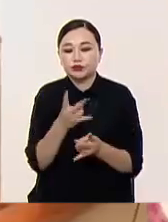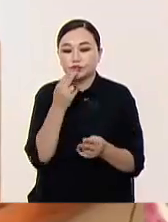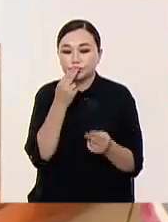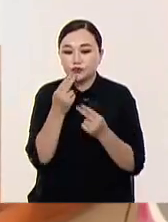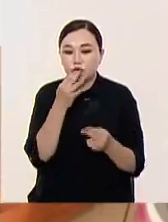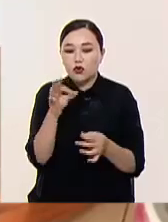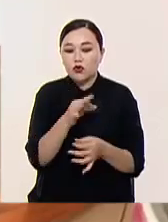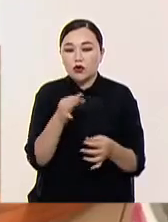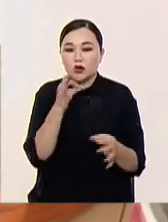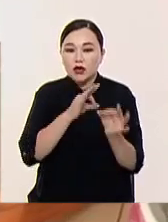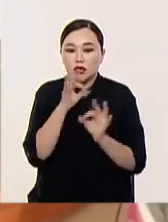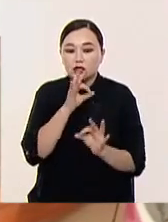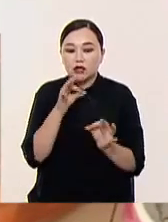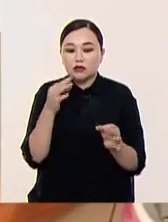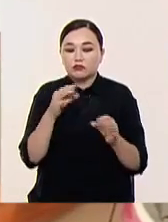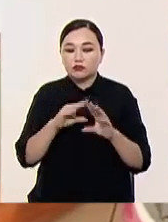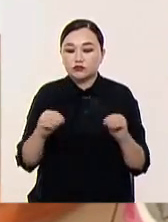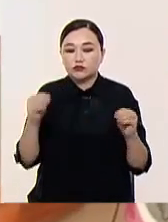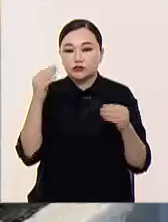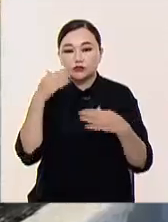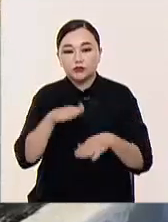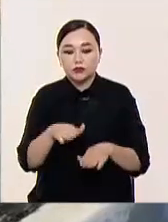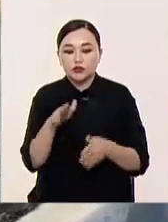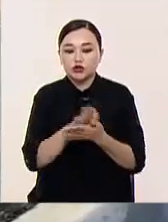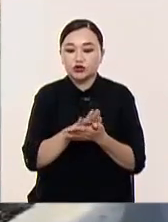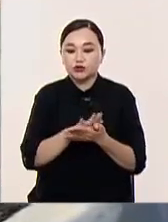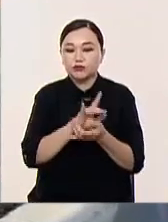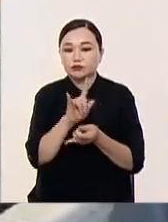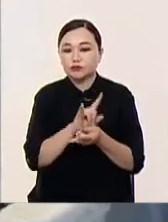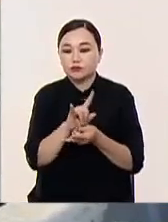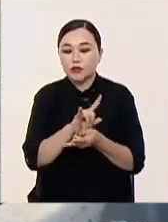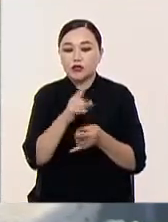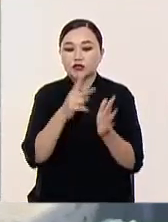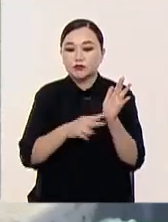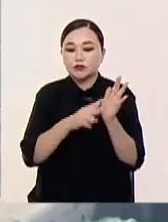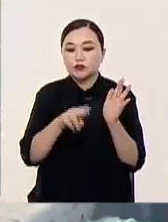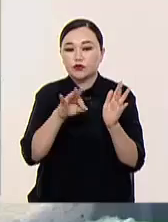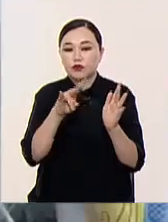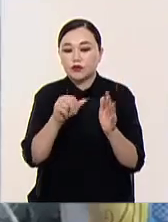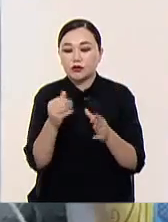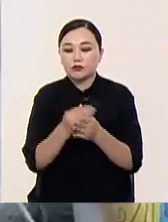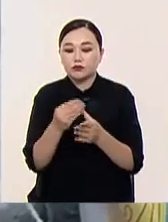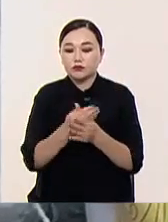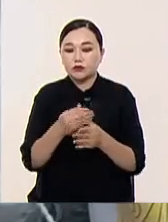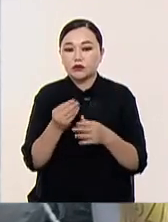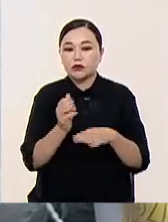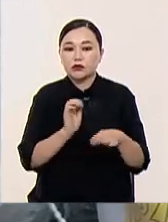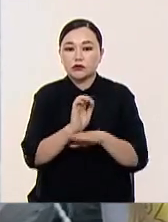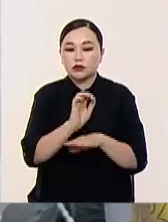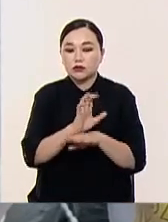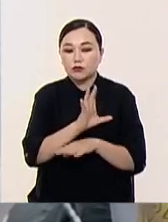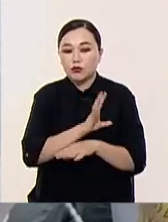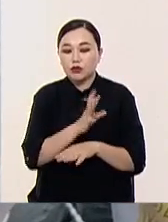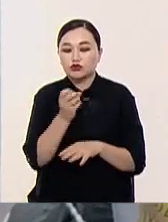азық-түлік, дәрі-дәрмек, төсек орын жабдықтары мен гигиеналық заттары бар 70 тонна көмек жинап үлгерген. Әсіресе